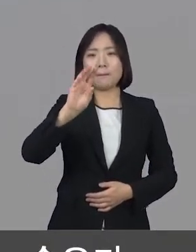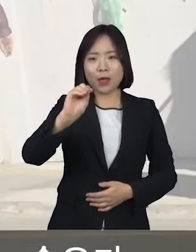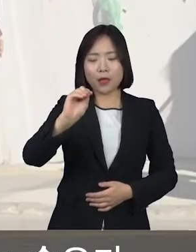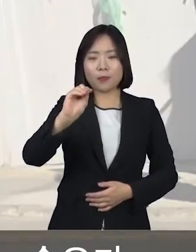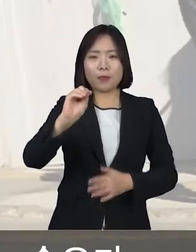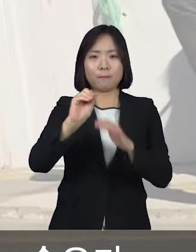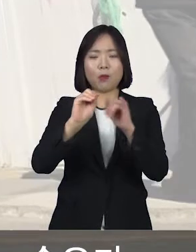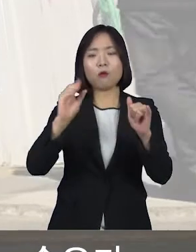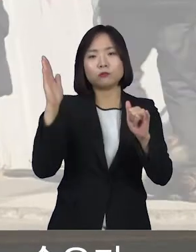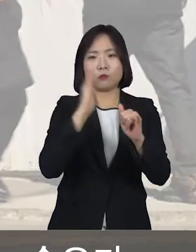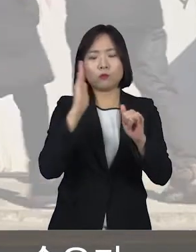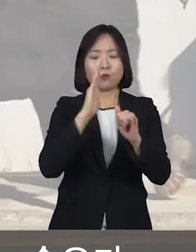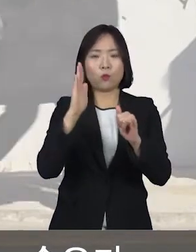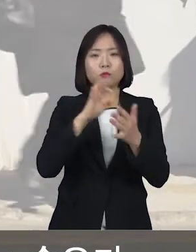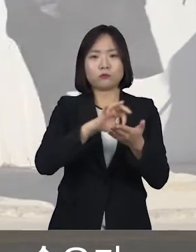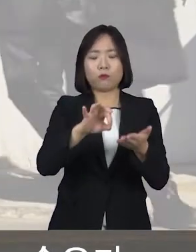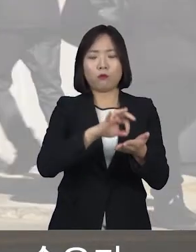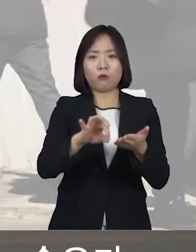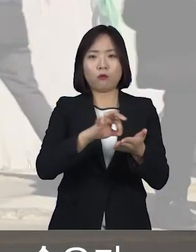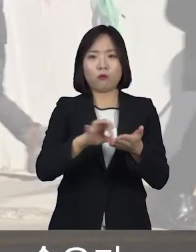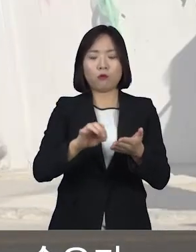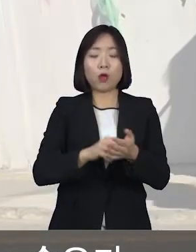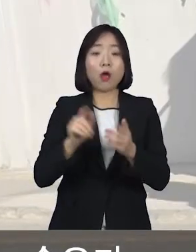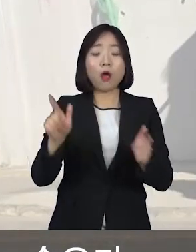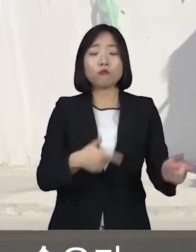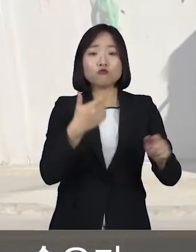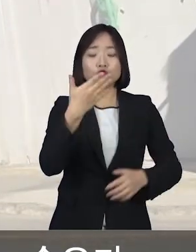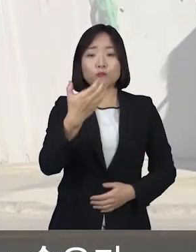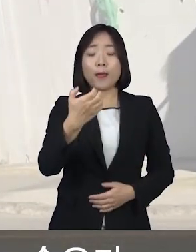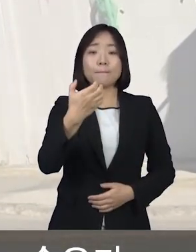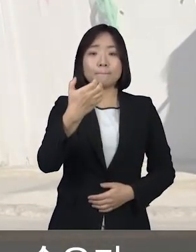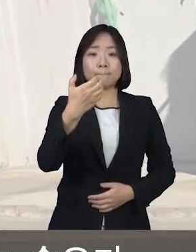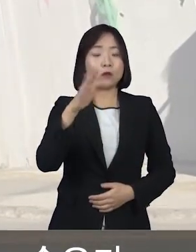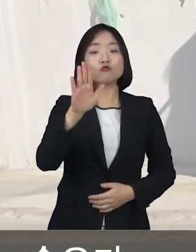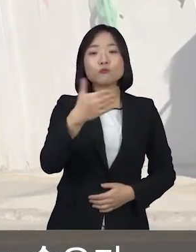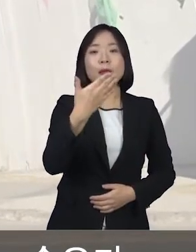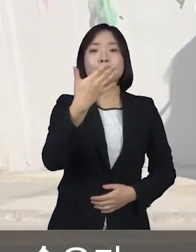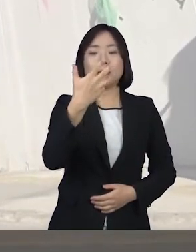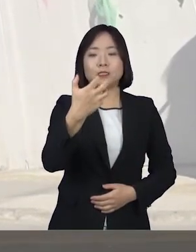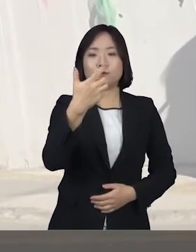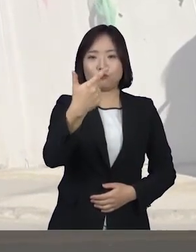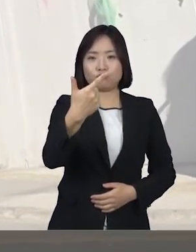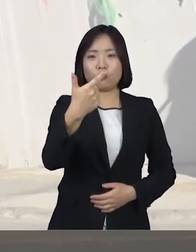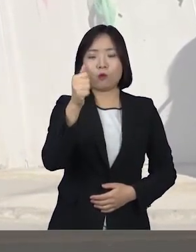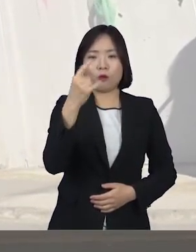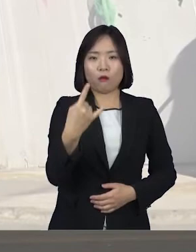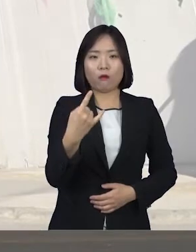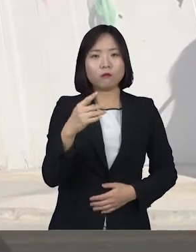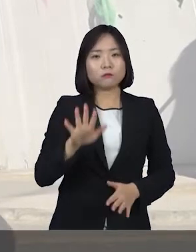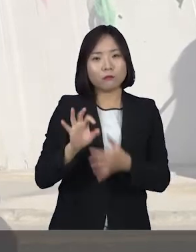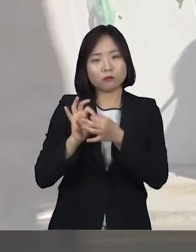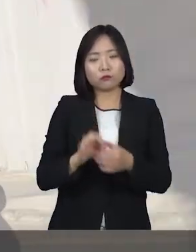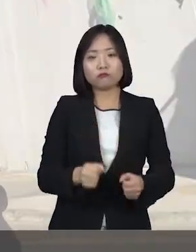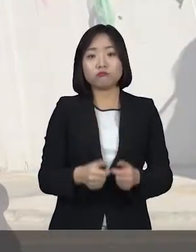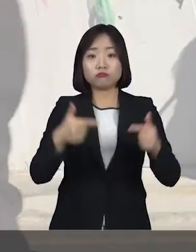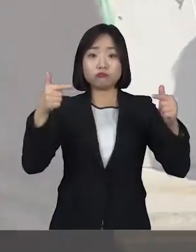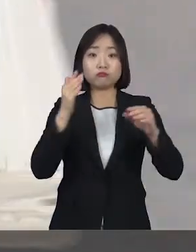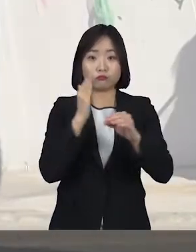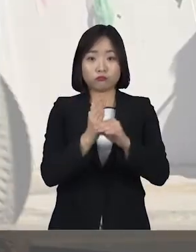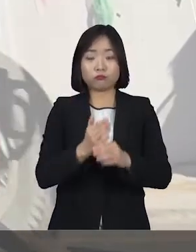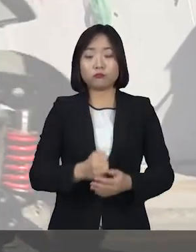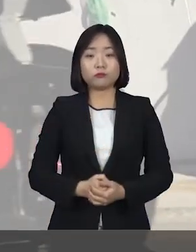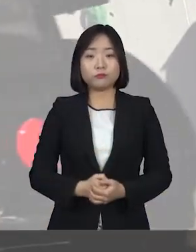이용했으며 하루 평균 이용 건수가 986회로 편리한 제도를 이용하려는 수요가 계속해서 늘어나고 있는 추세입니다.